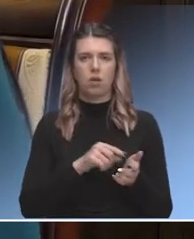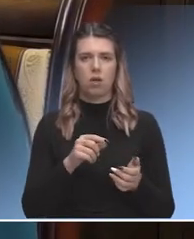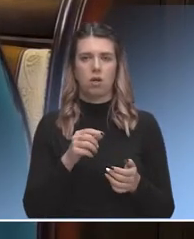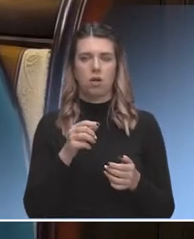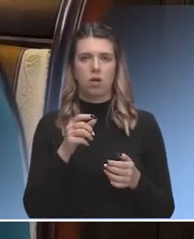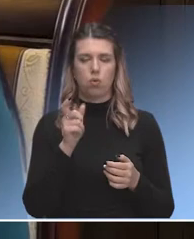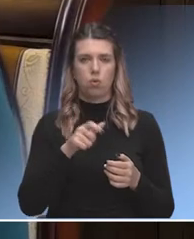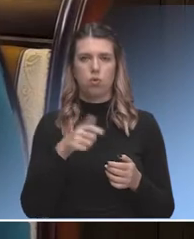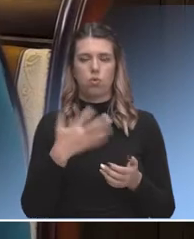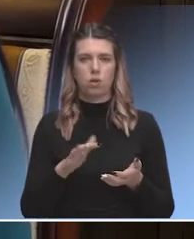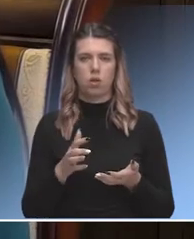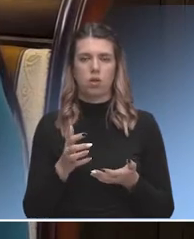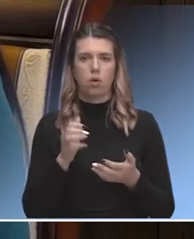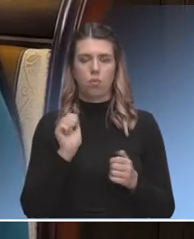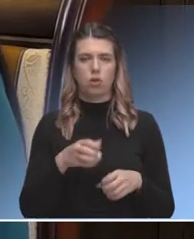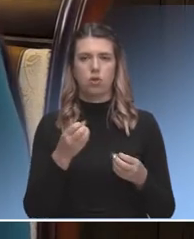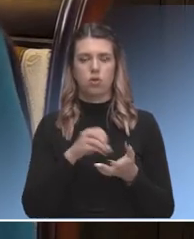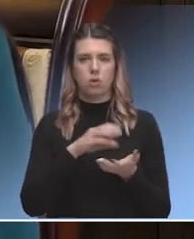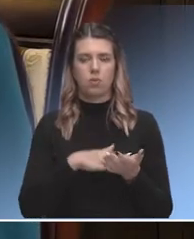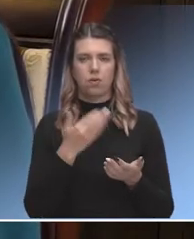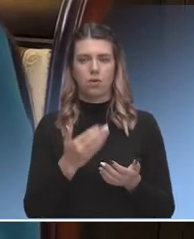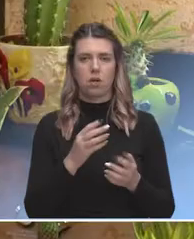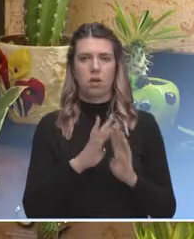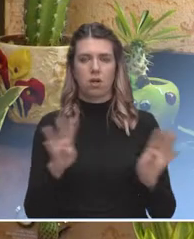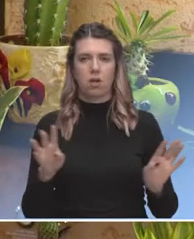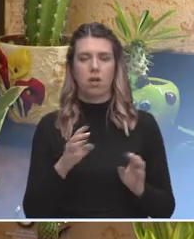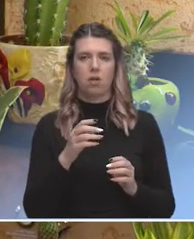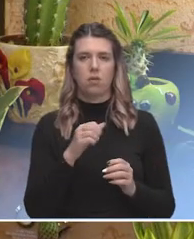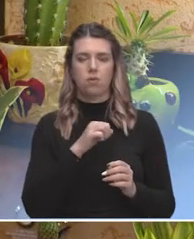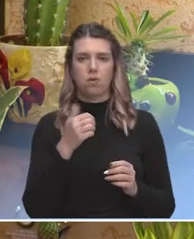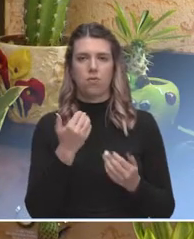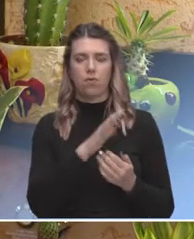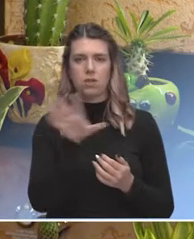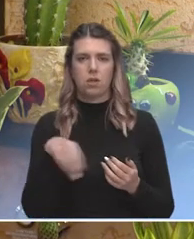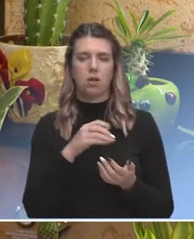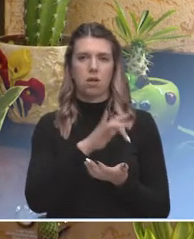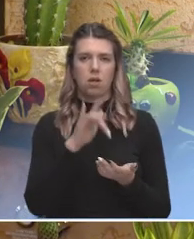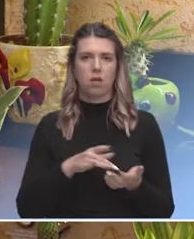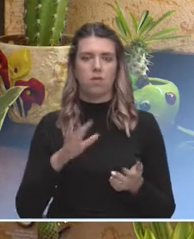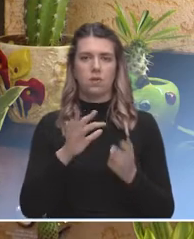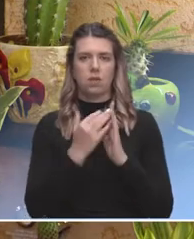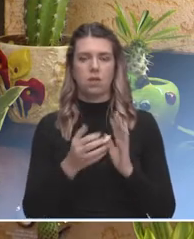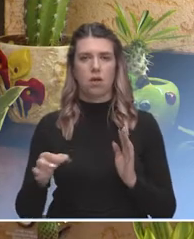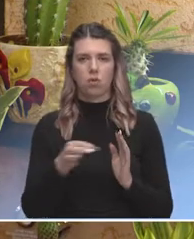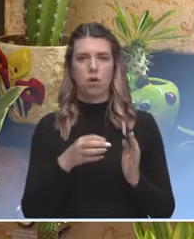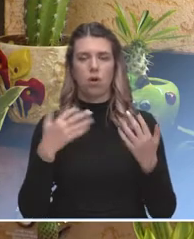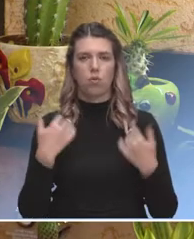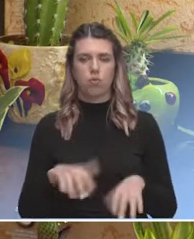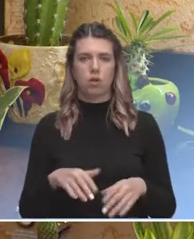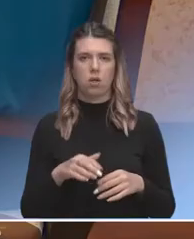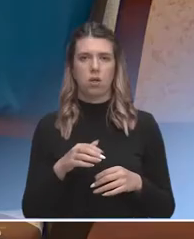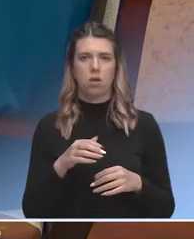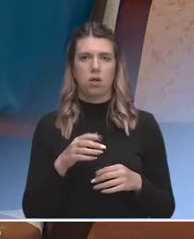Скажите, штат уже набран? Или можно еще записаться в их ряды? Конечно, в основном во всех городах, в сельских районах